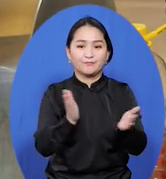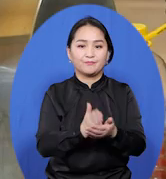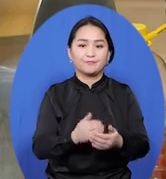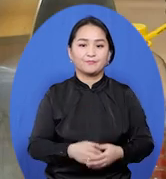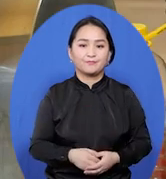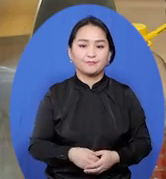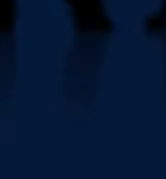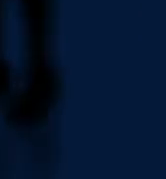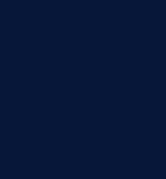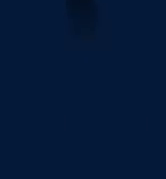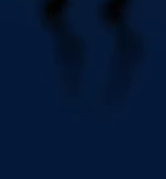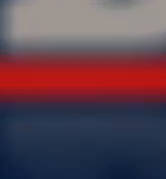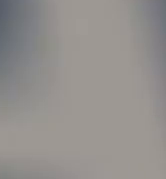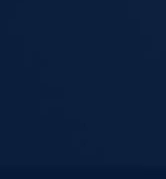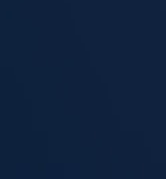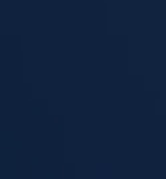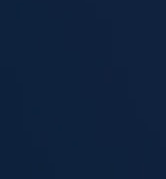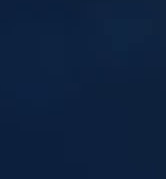манай цех.